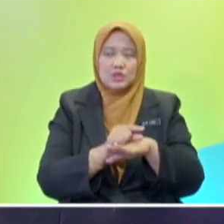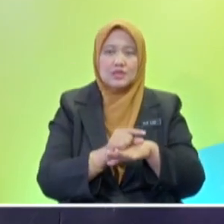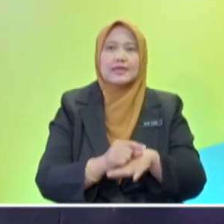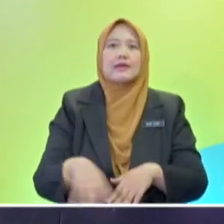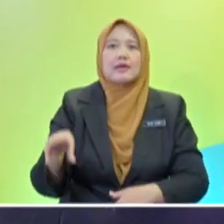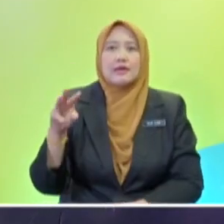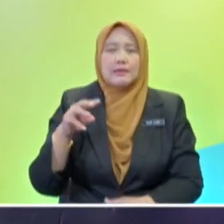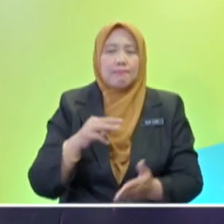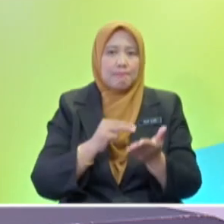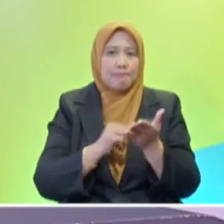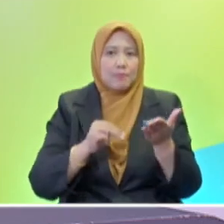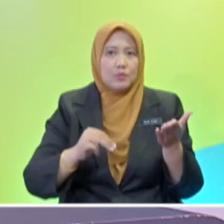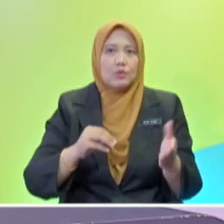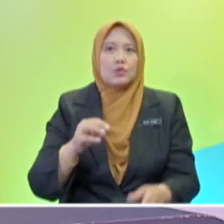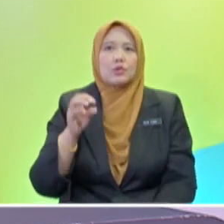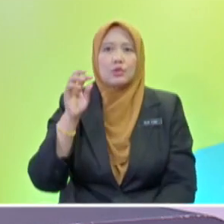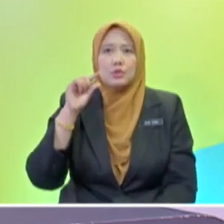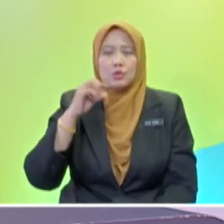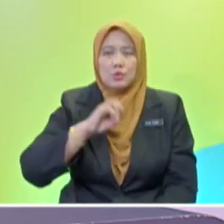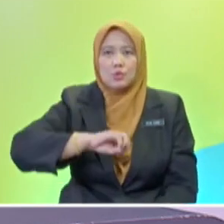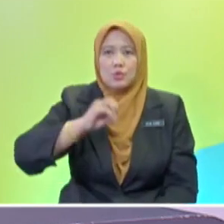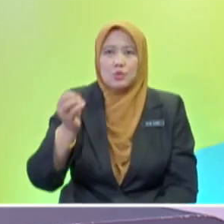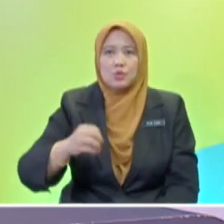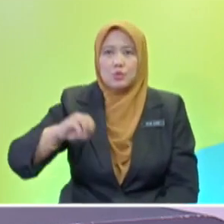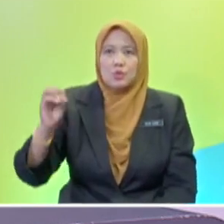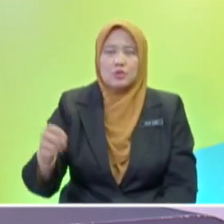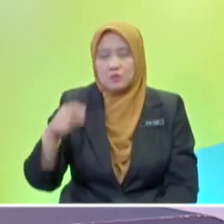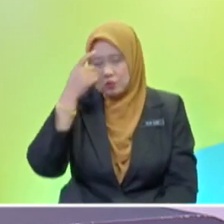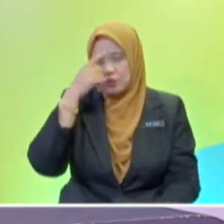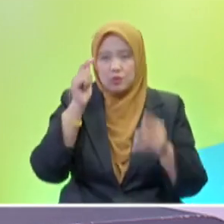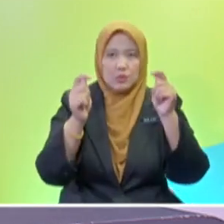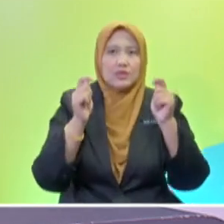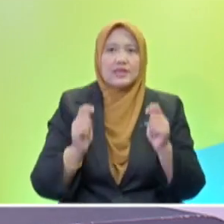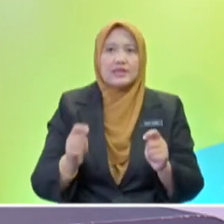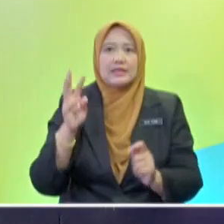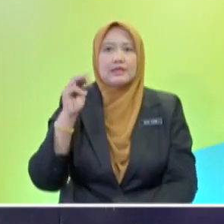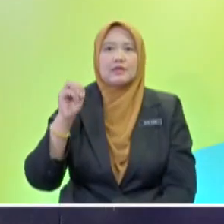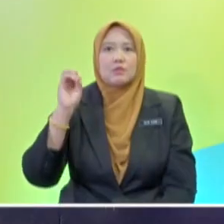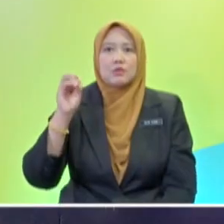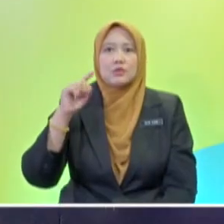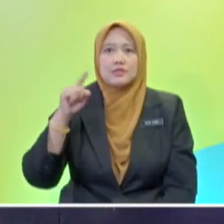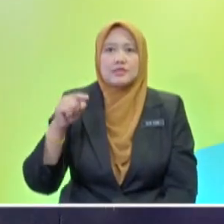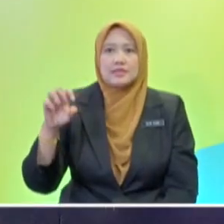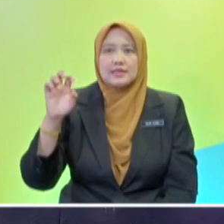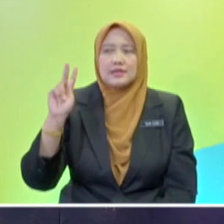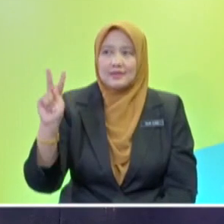mengaplikasikan teknik mozaik di bagian hadapan kayak gitu Oke coba tengok ini adalah